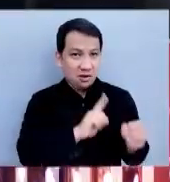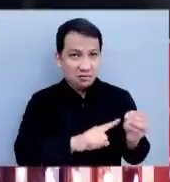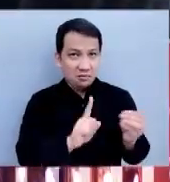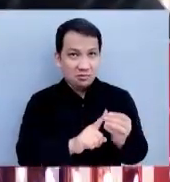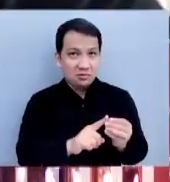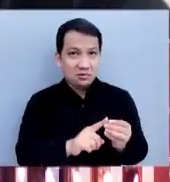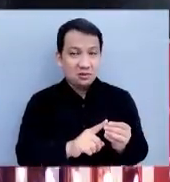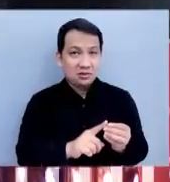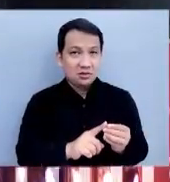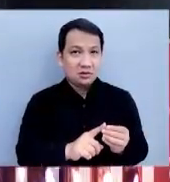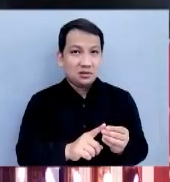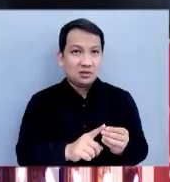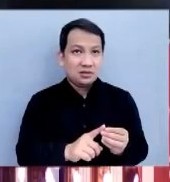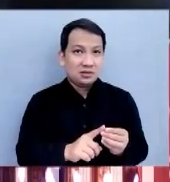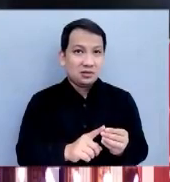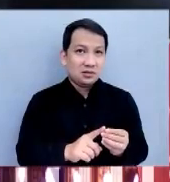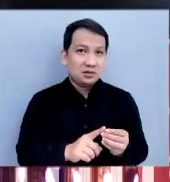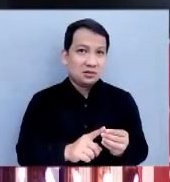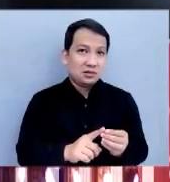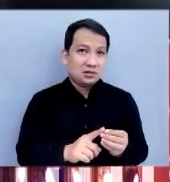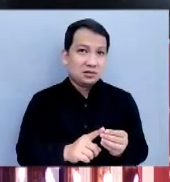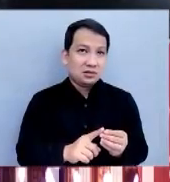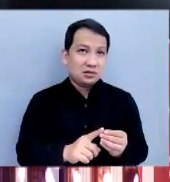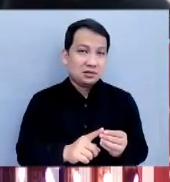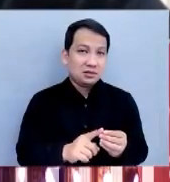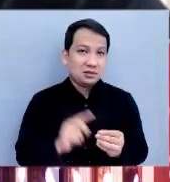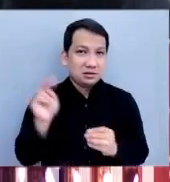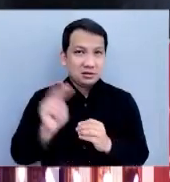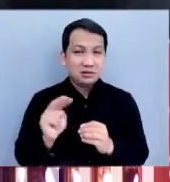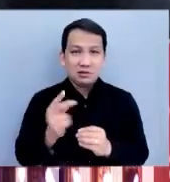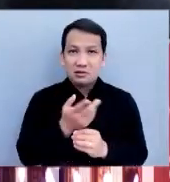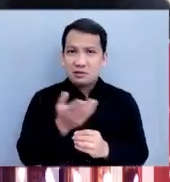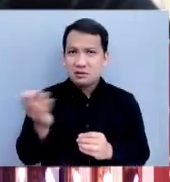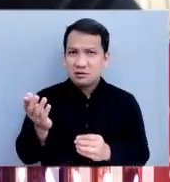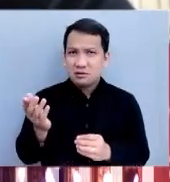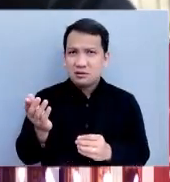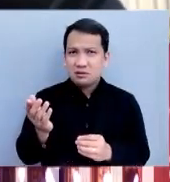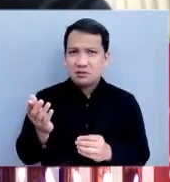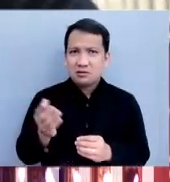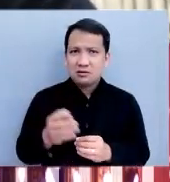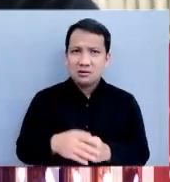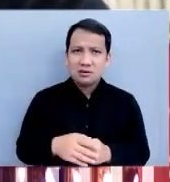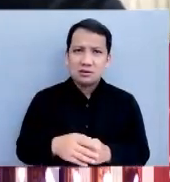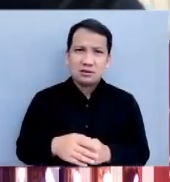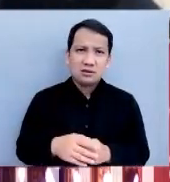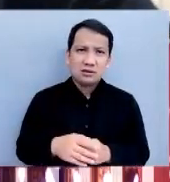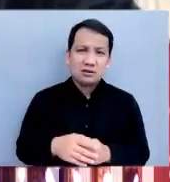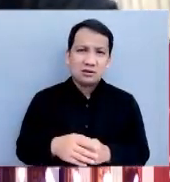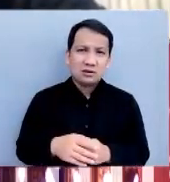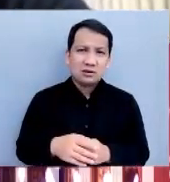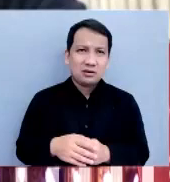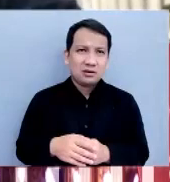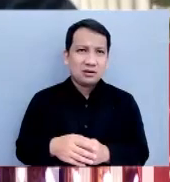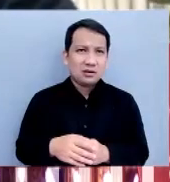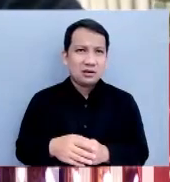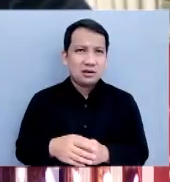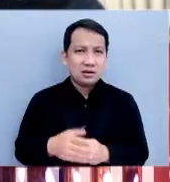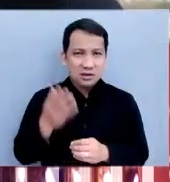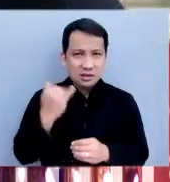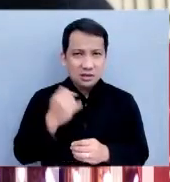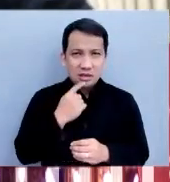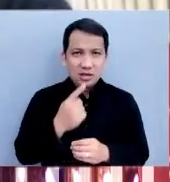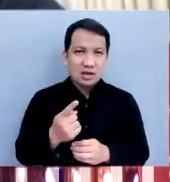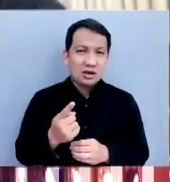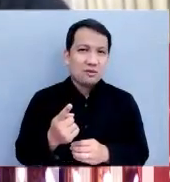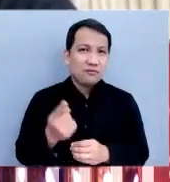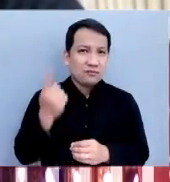na to ng DDB na Love the Philippines Tourism Video. Kayo po yung naging Tourism Secretary, bakit nyo po nasabi, hindi ho ba posible namang ginawa talaga nila ito